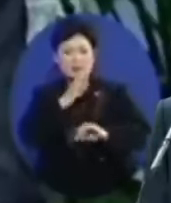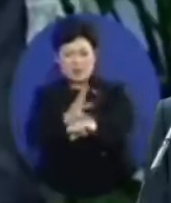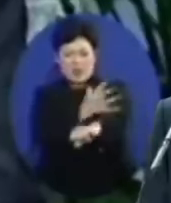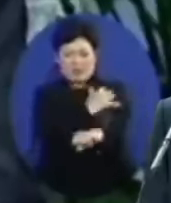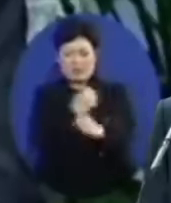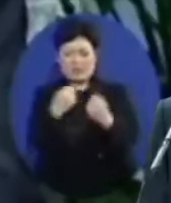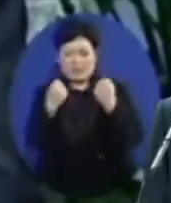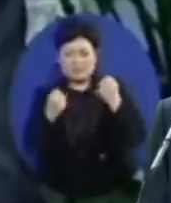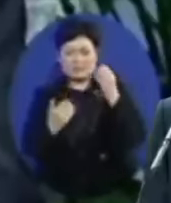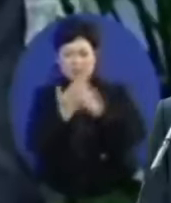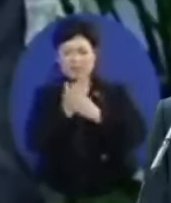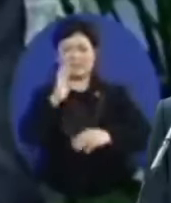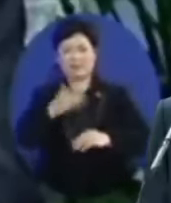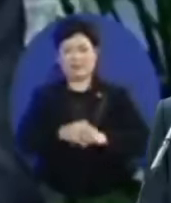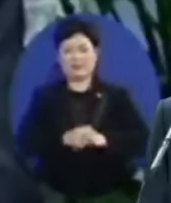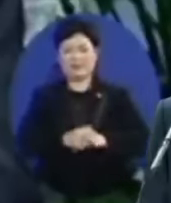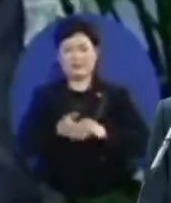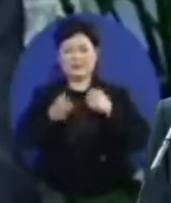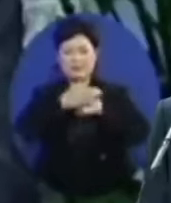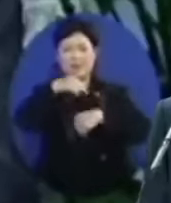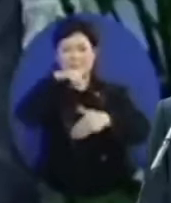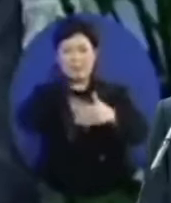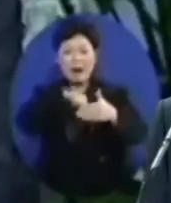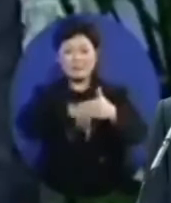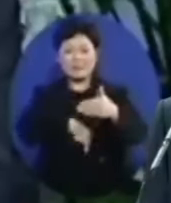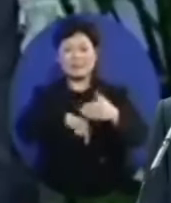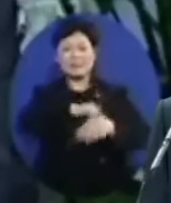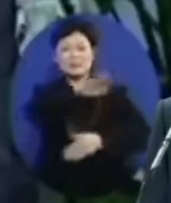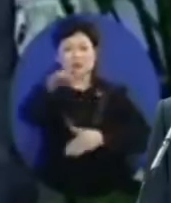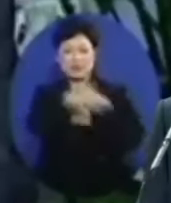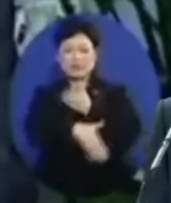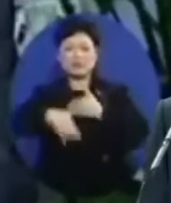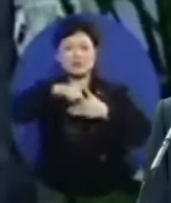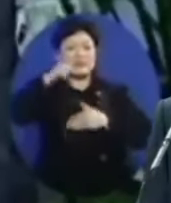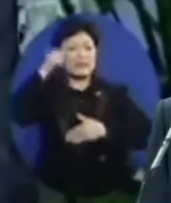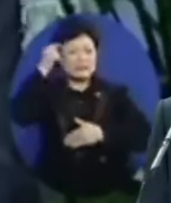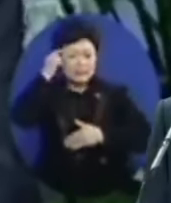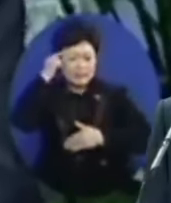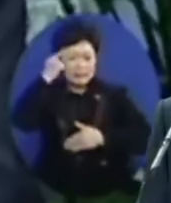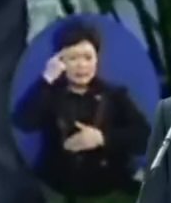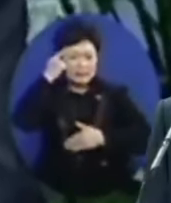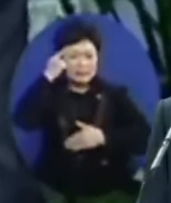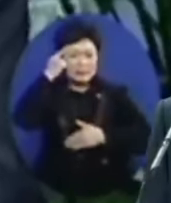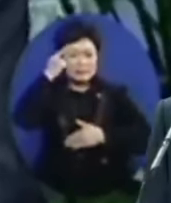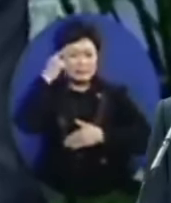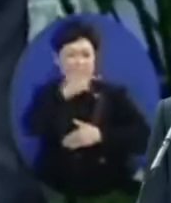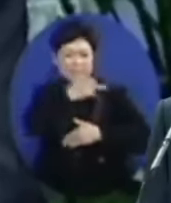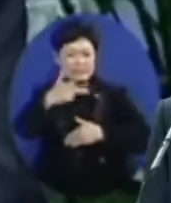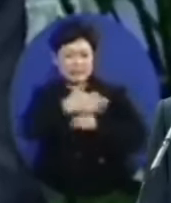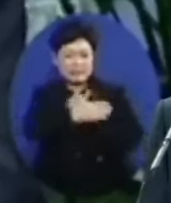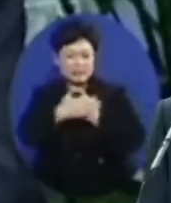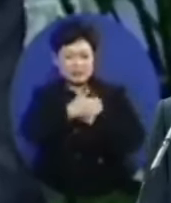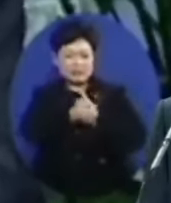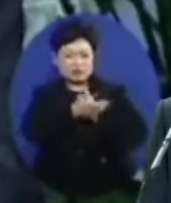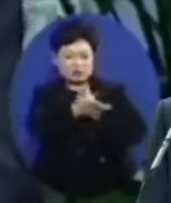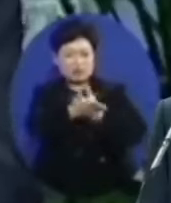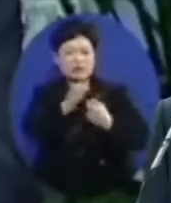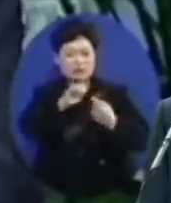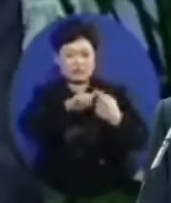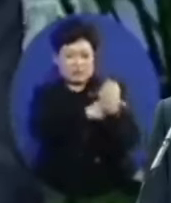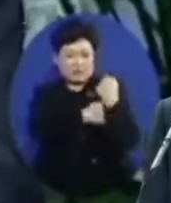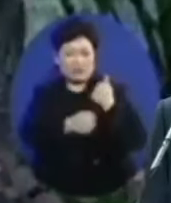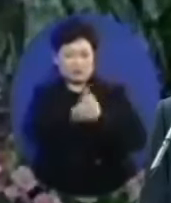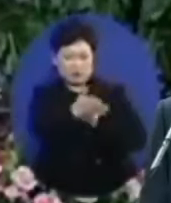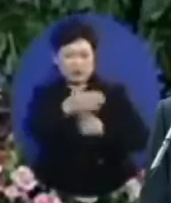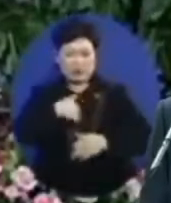강한 힘이 생겨나는 것입니다. 그러므로 마음이 우리의 육체의 생활에 굉장한 영향을 미친다는 것을 볼 수 있는 것입니다. 나는 할